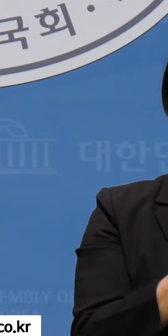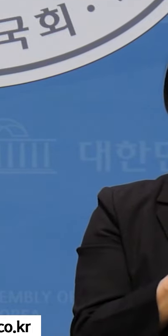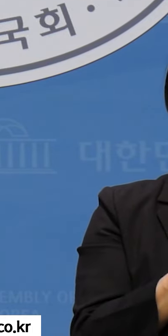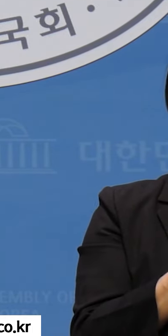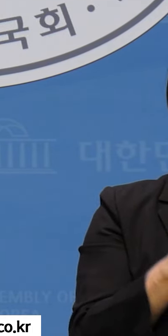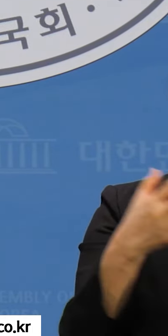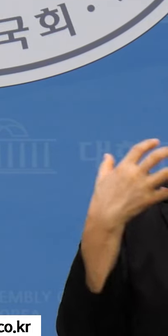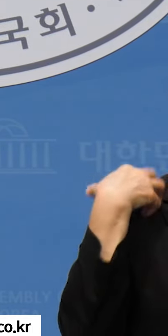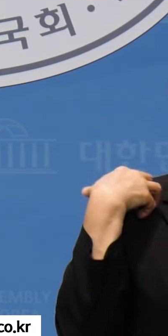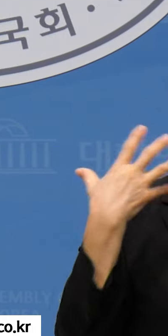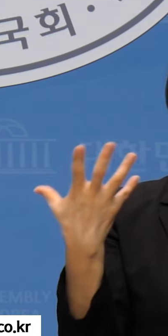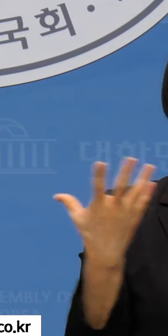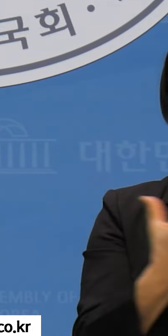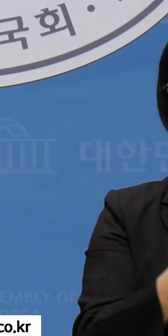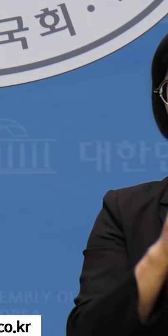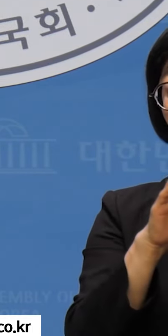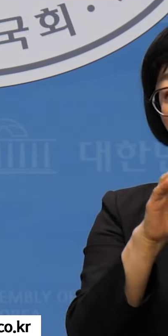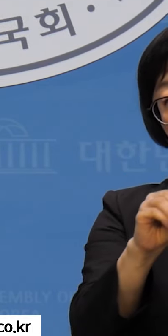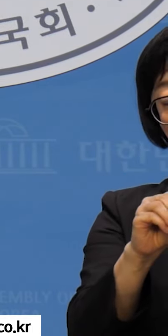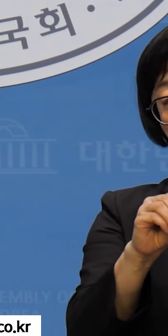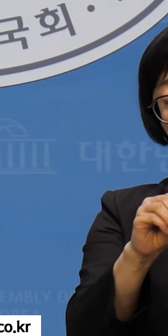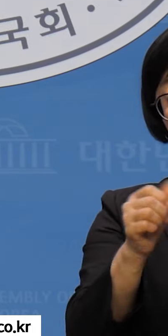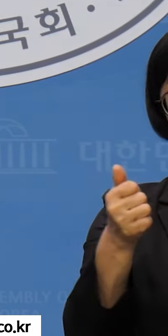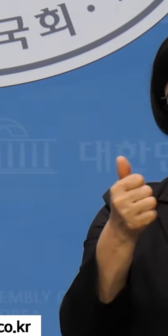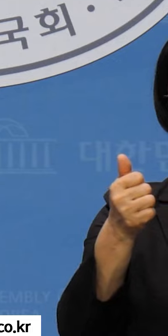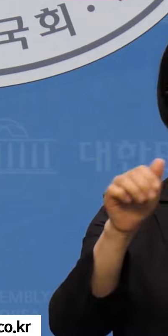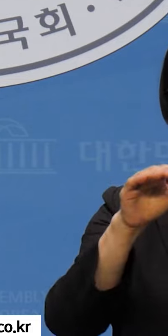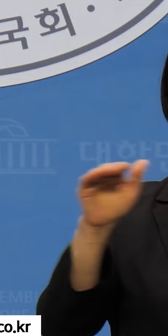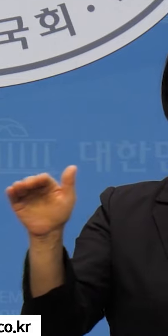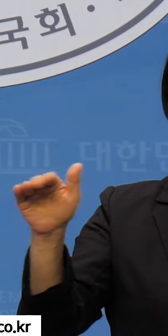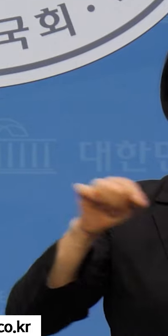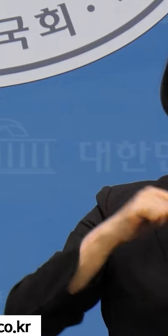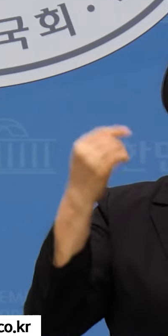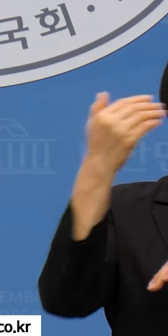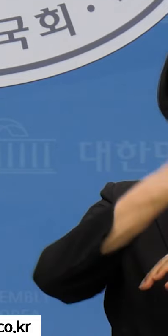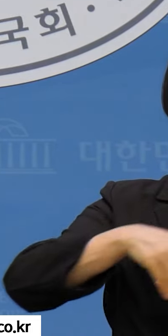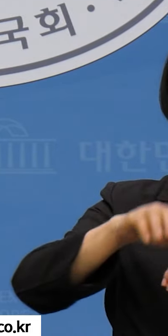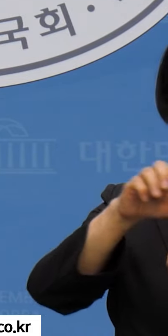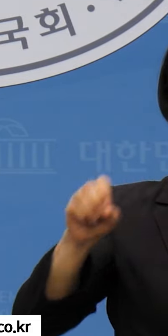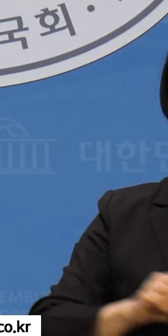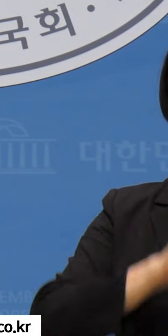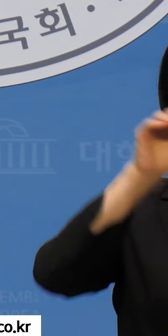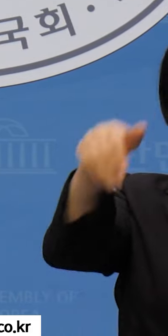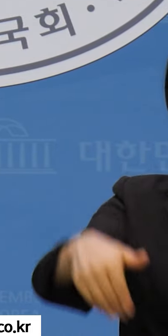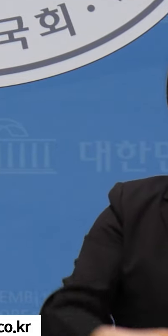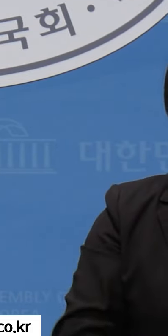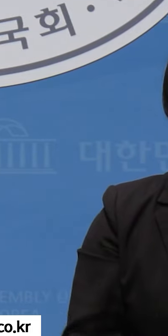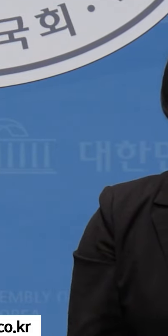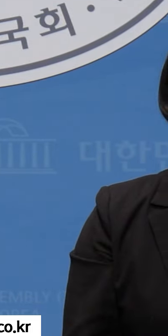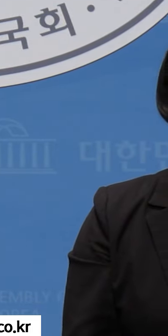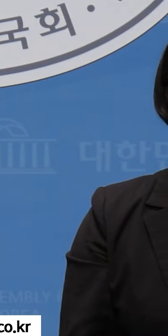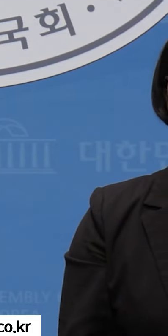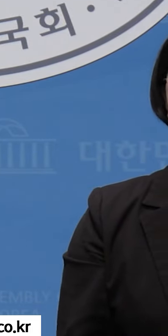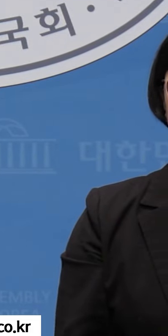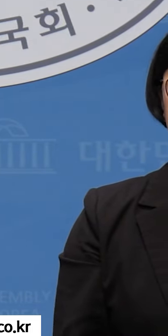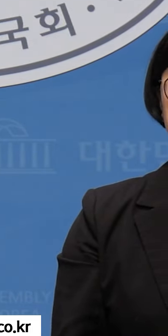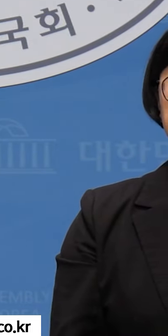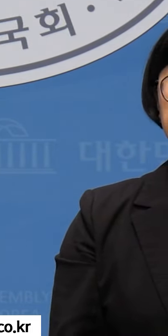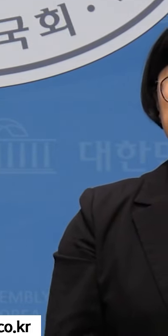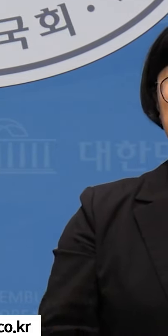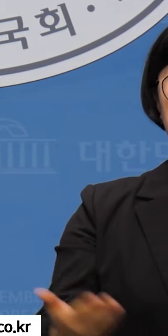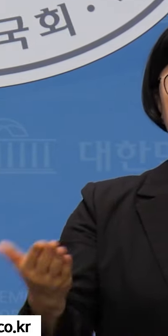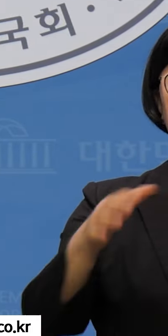기능은 마비되었고 성평등 정책은 오히려 후퇴하였습니다.